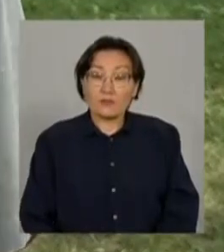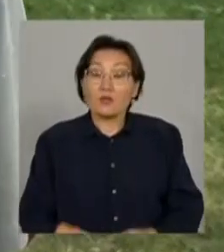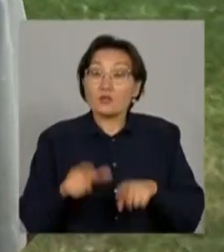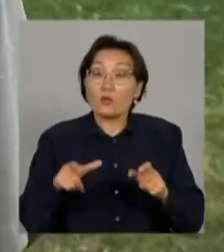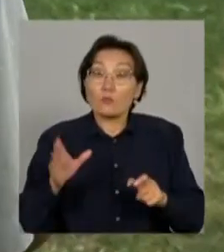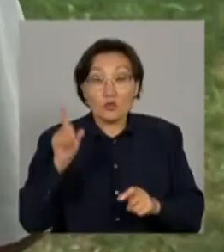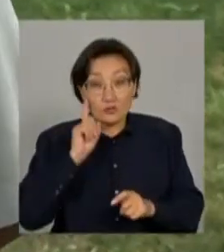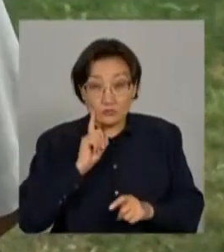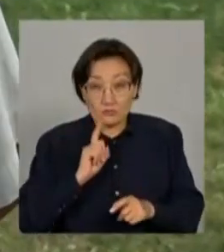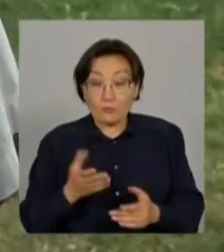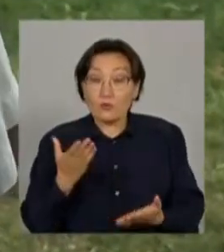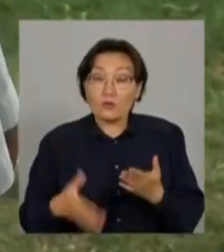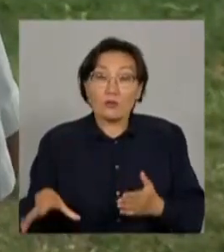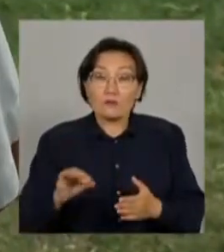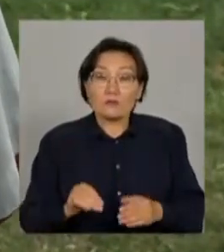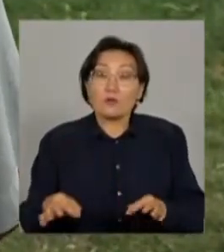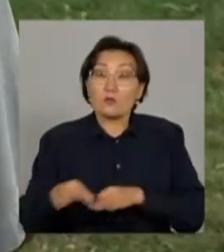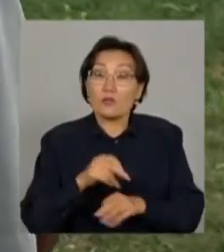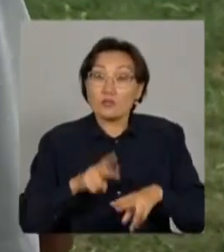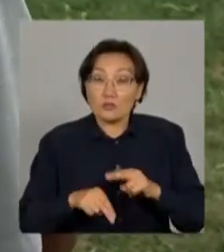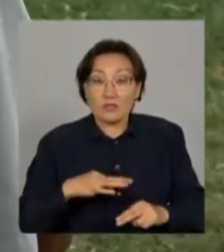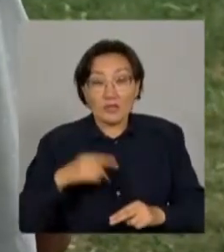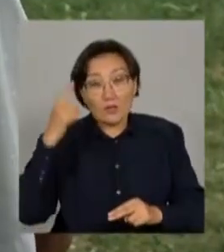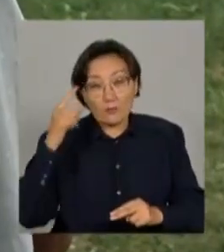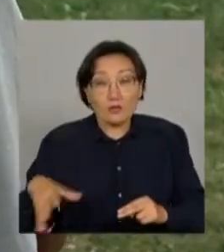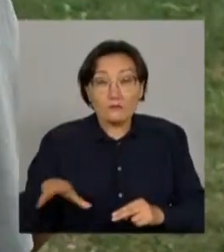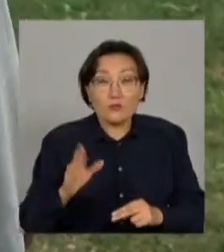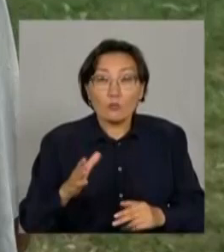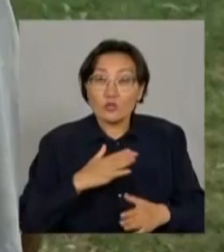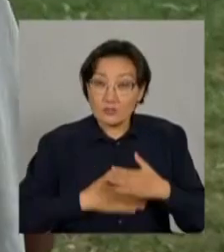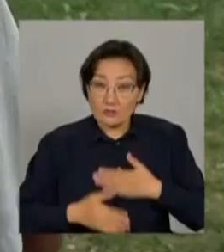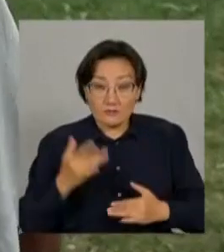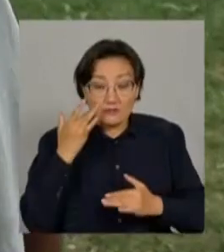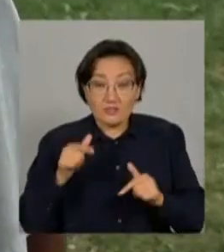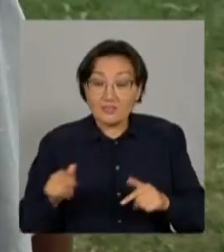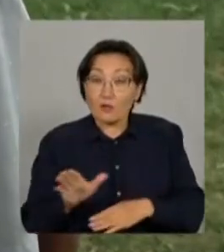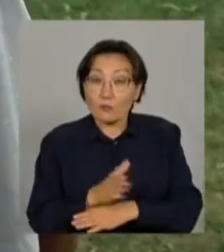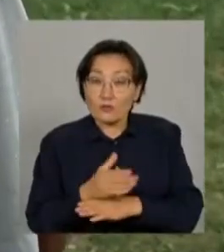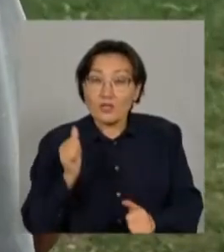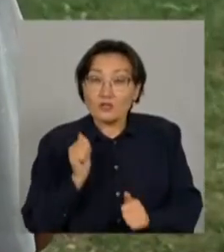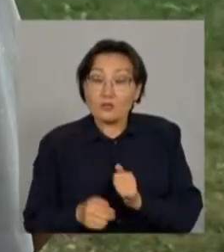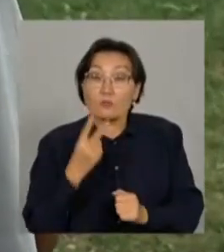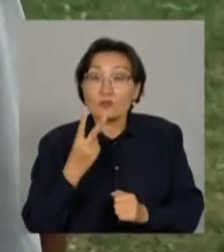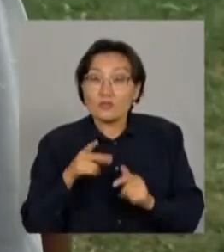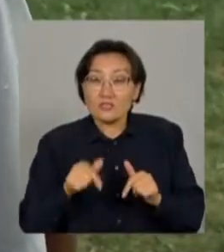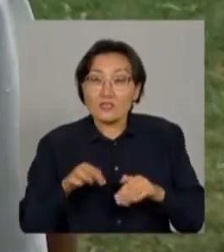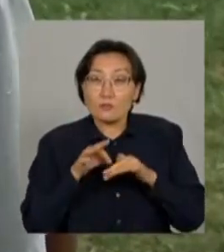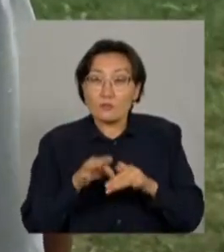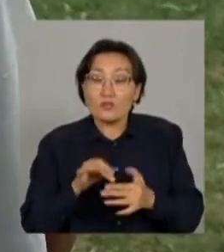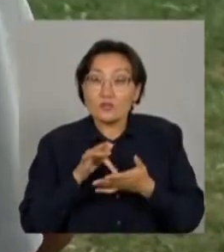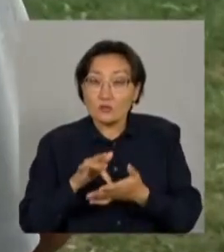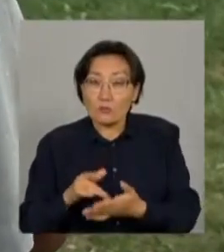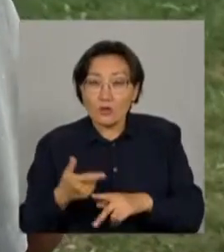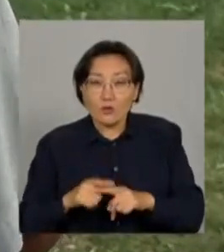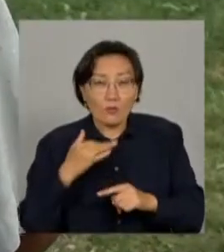Людям будет удобно. Если все по проекту построят, я думаю, что все будут рады. Я всегда здесь гуляю и часто замечаю, как тут проходят туристы.